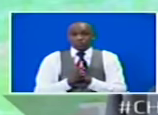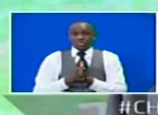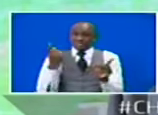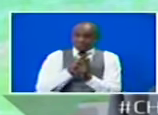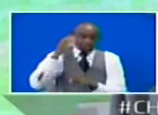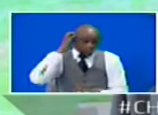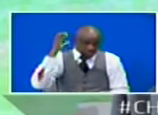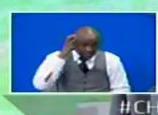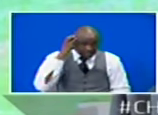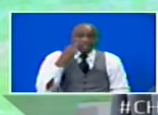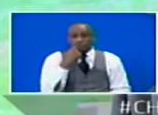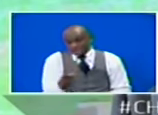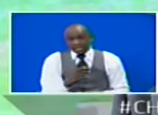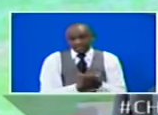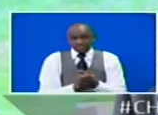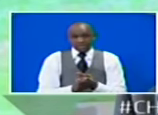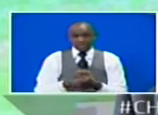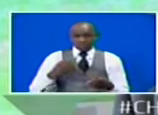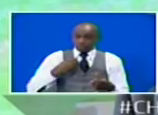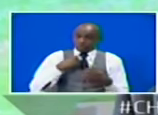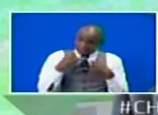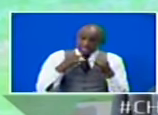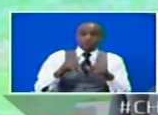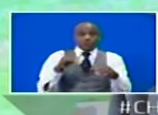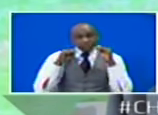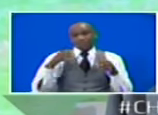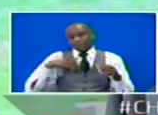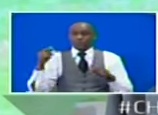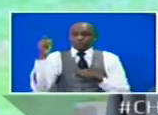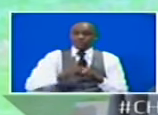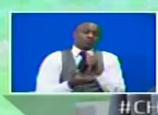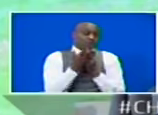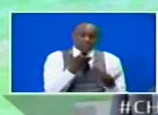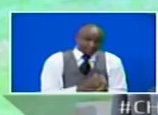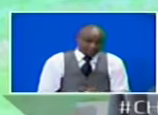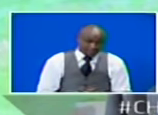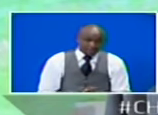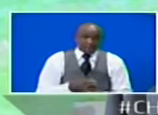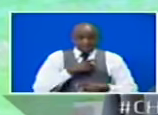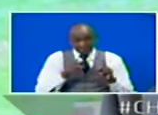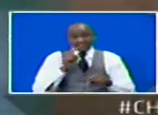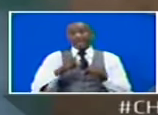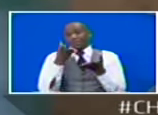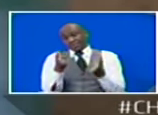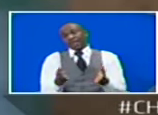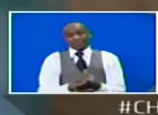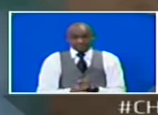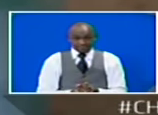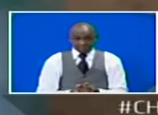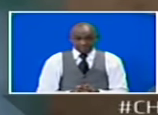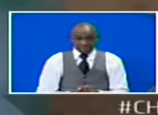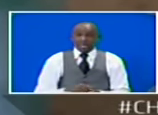message kwa still keep the student. We are struggling tukiongoja watu wa respond from WhatsApp. Waki respond, tuna respond a little. Sai, nina